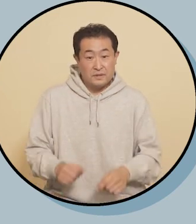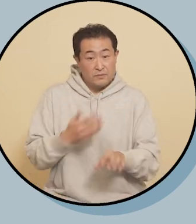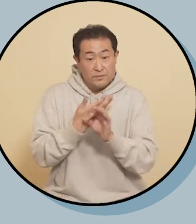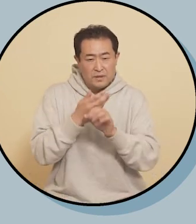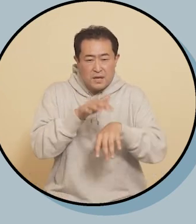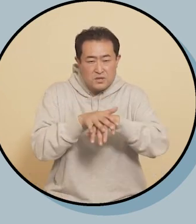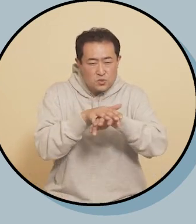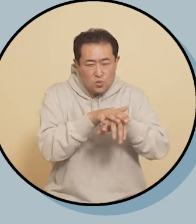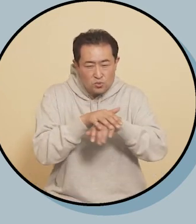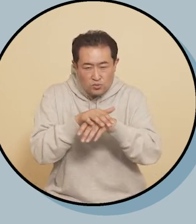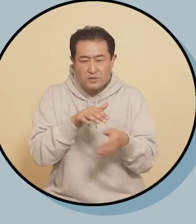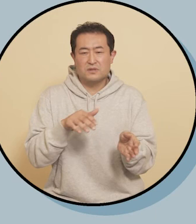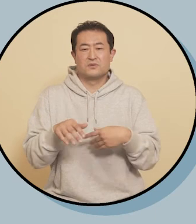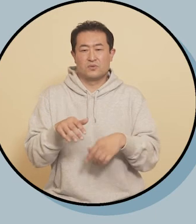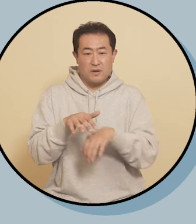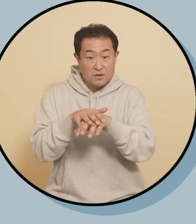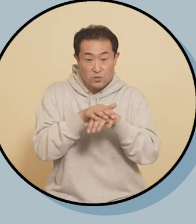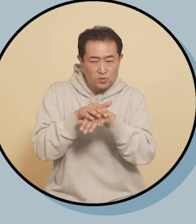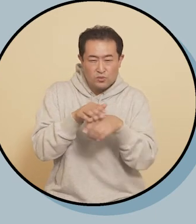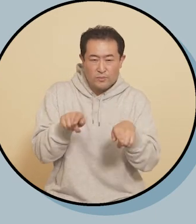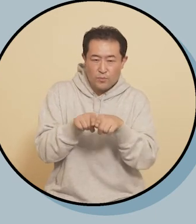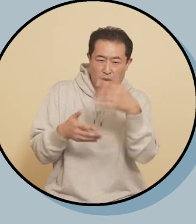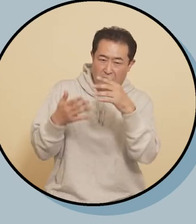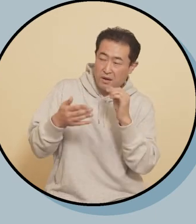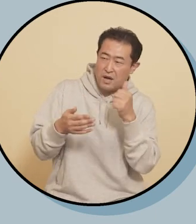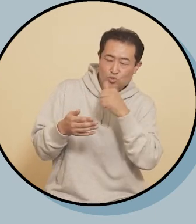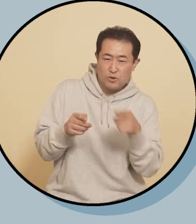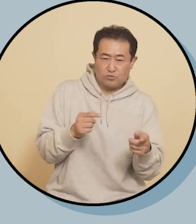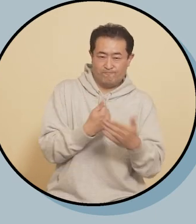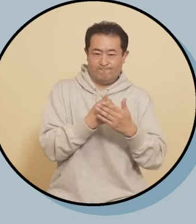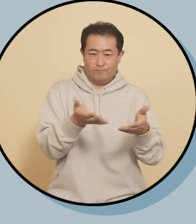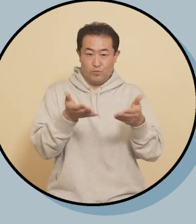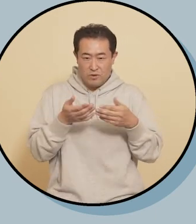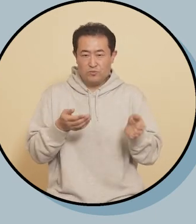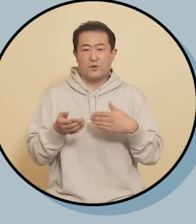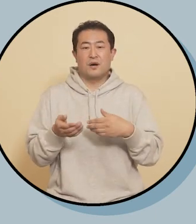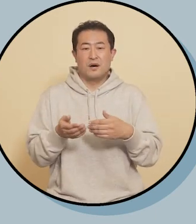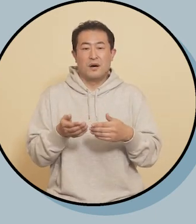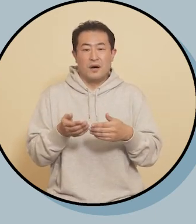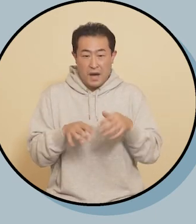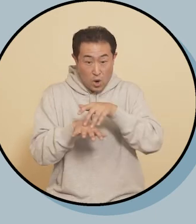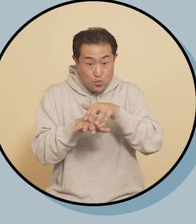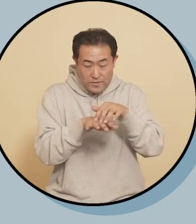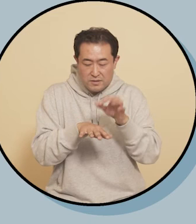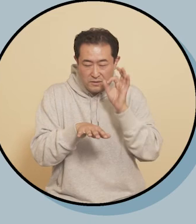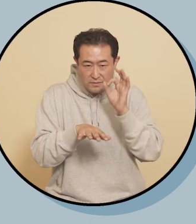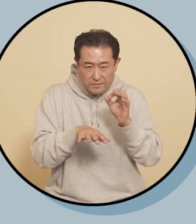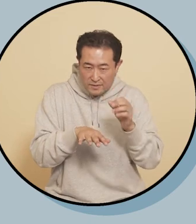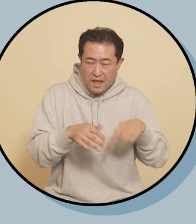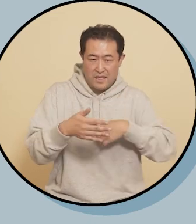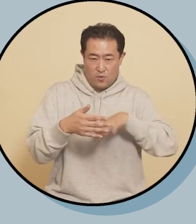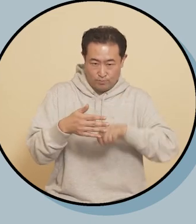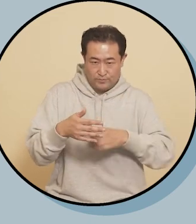取り組みをやりましたでまぁあのまあ食しはでやっぱりとかなの職種はを受けながらその映画を通訳